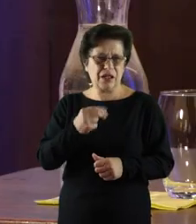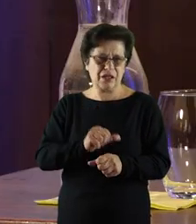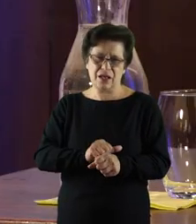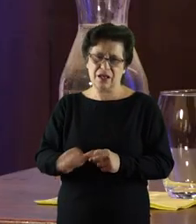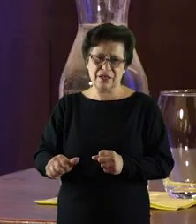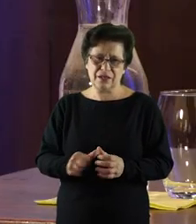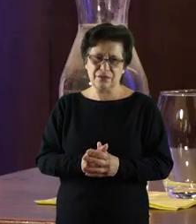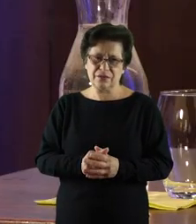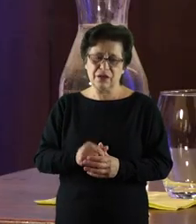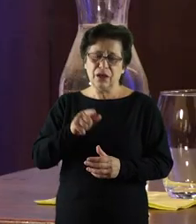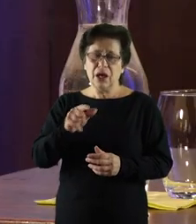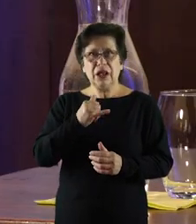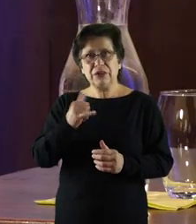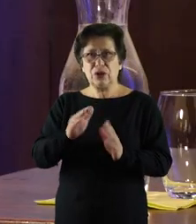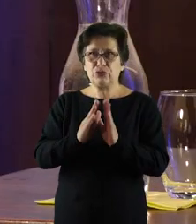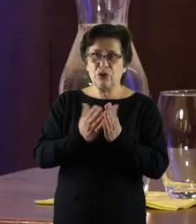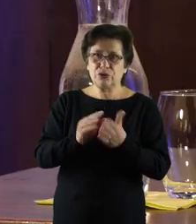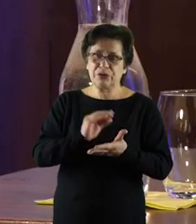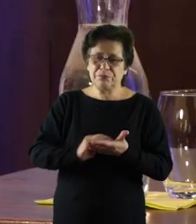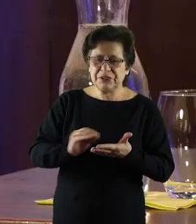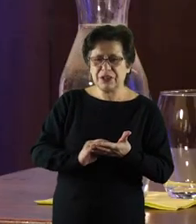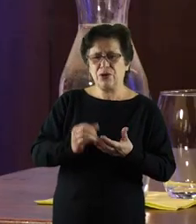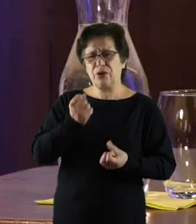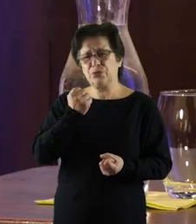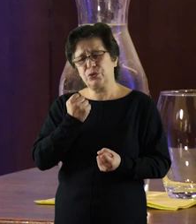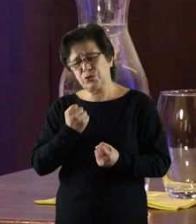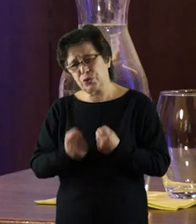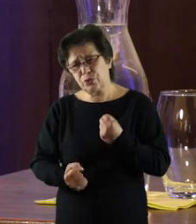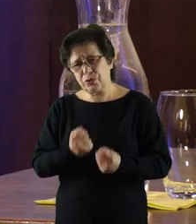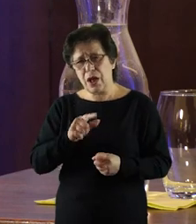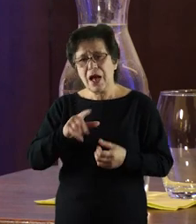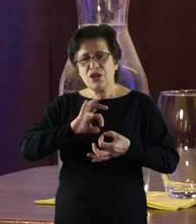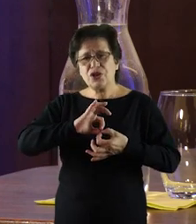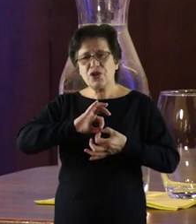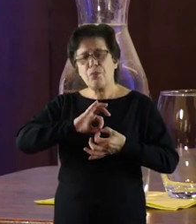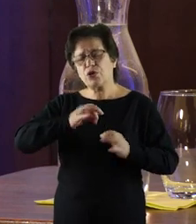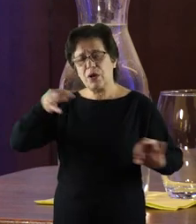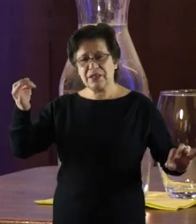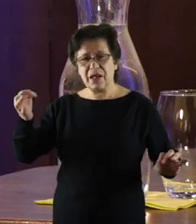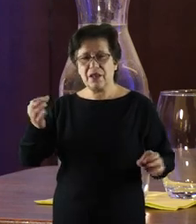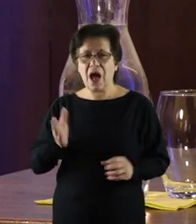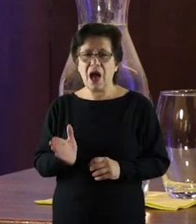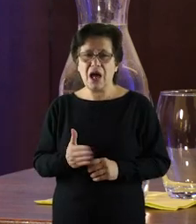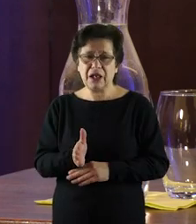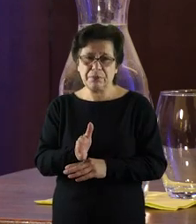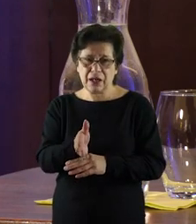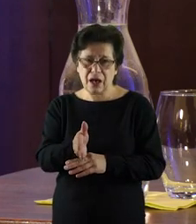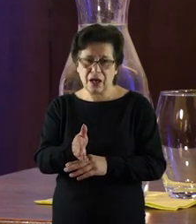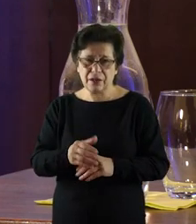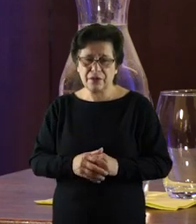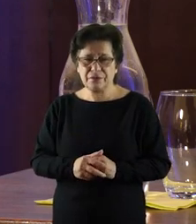książki pisałam z ogromnym trudem, albo nawet z bólem, choćby Pozłacaną rybkę, która jest taką książką wymagającą